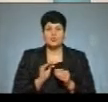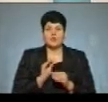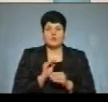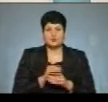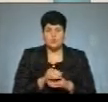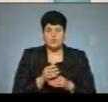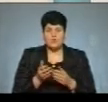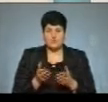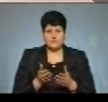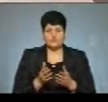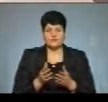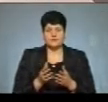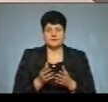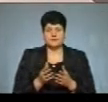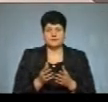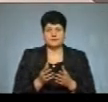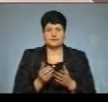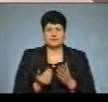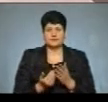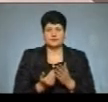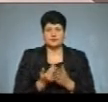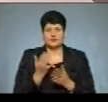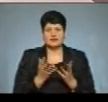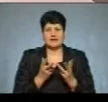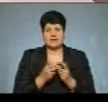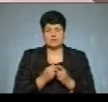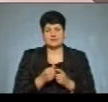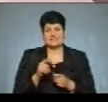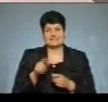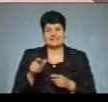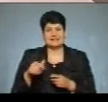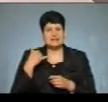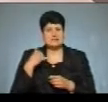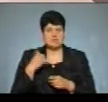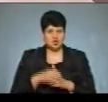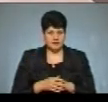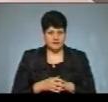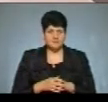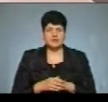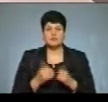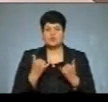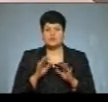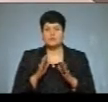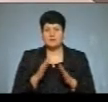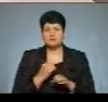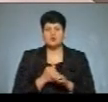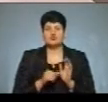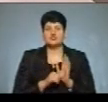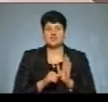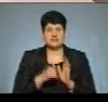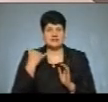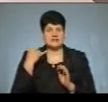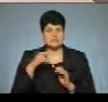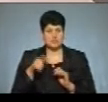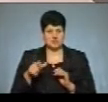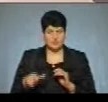додаткових введенні додаткової кількості диспетчерів. На даний момент, на даний час працює 6 диспетчерів.